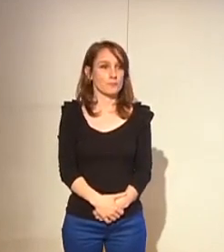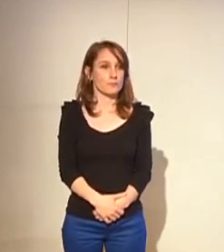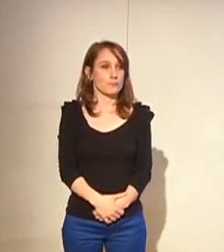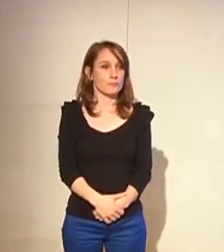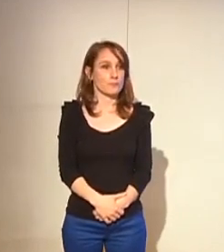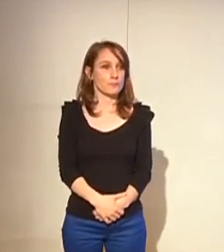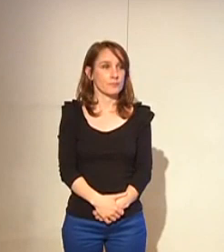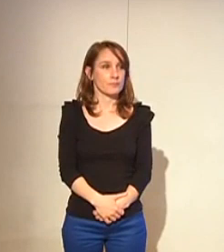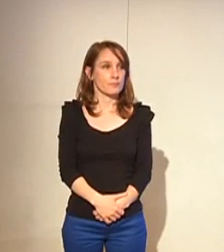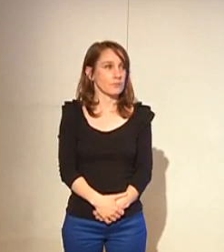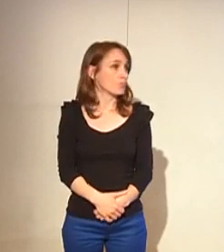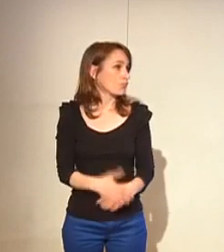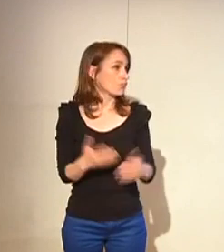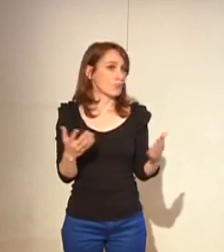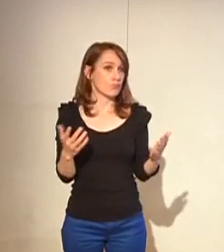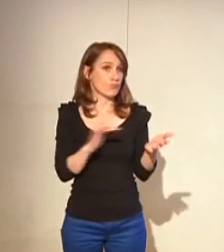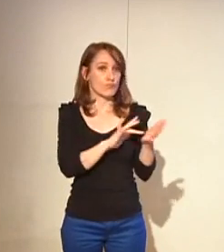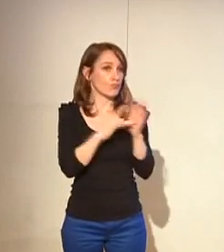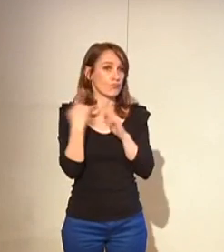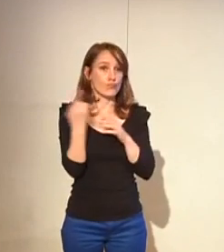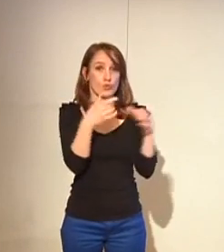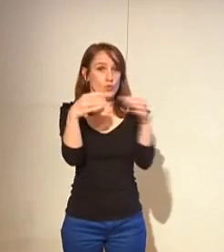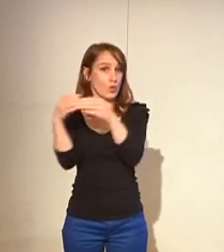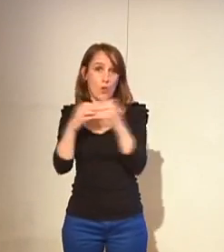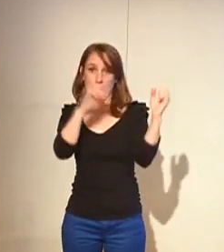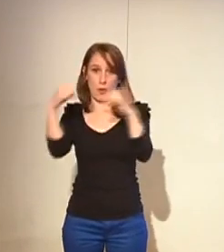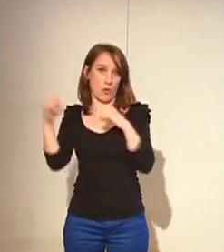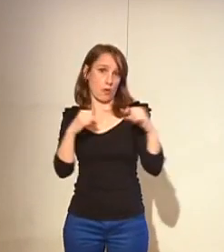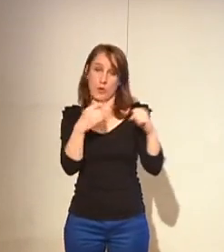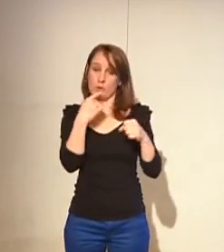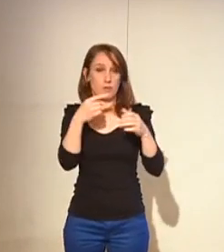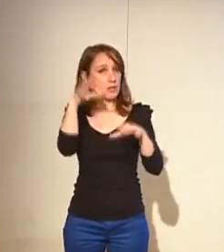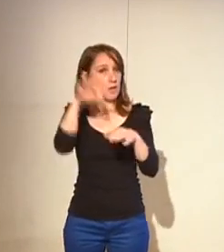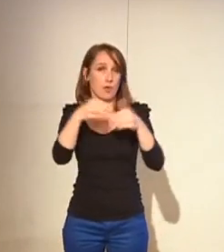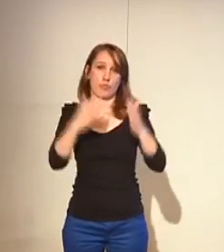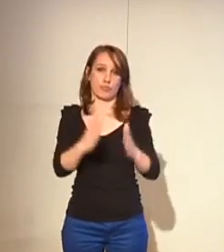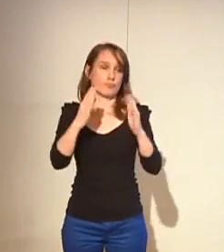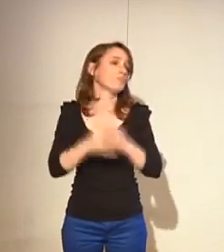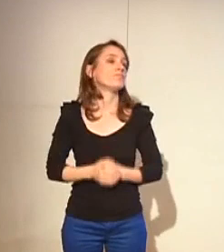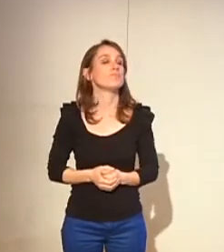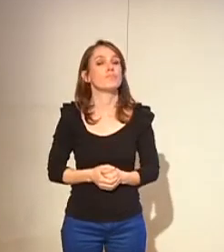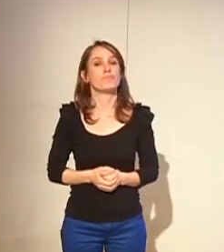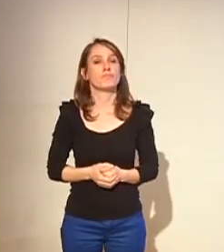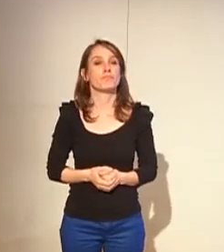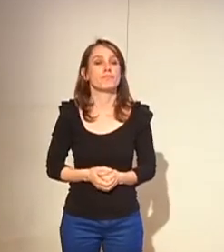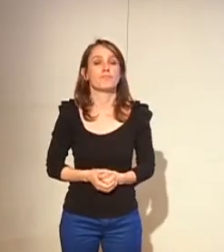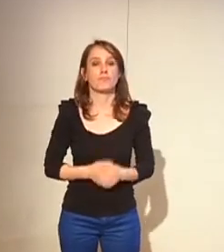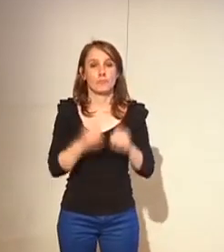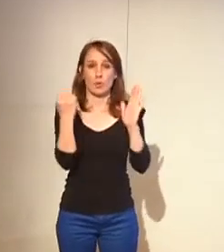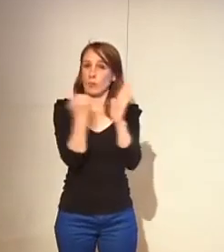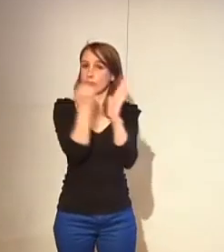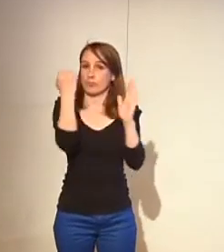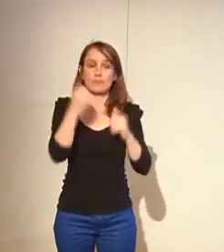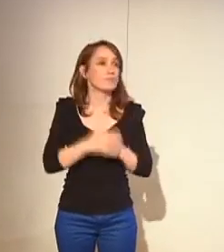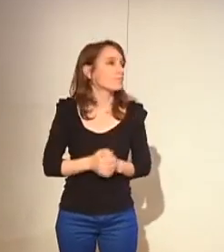pour d'accord tous les tous les groupes donc l'amendement est adopté je passe donc à la délibération ainsi